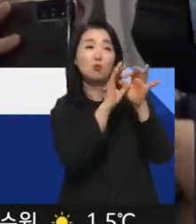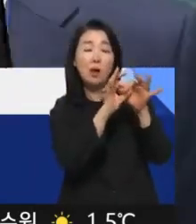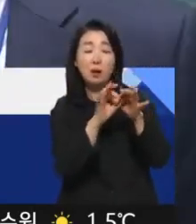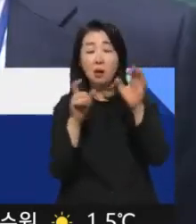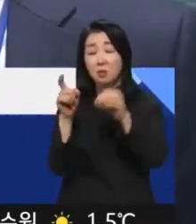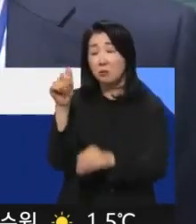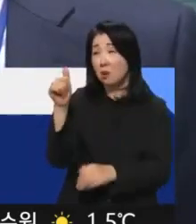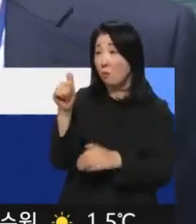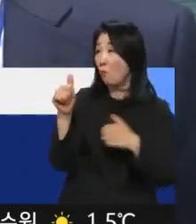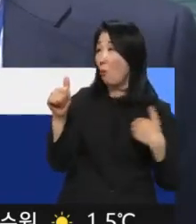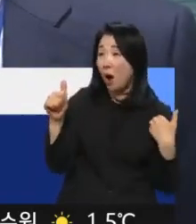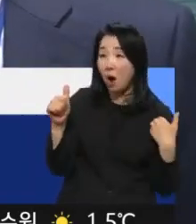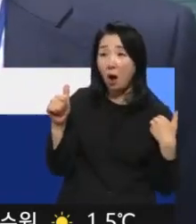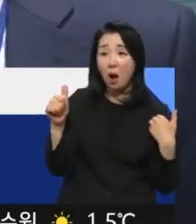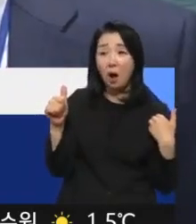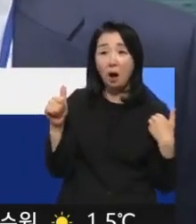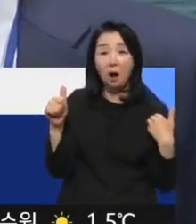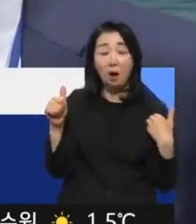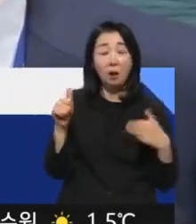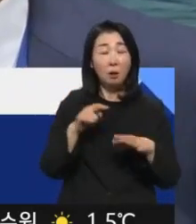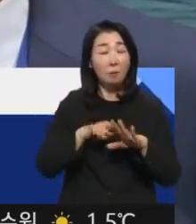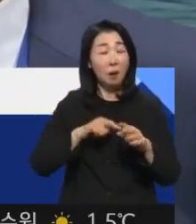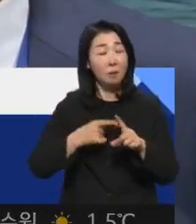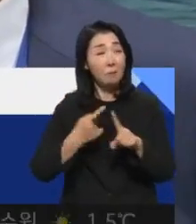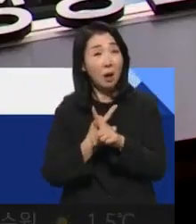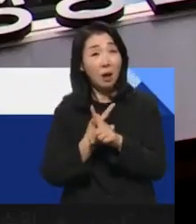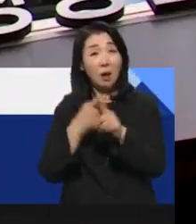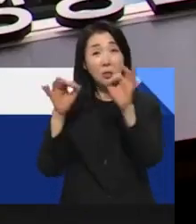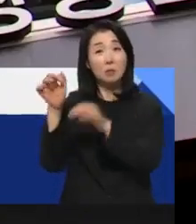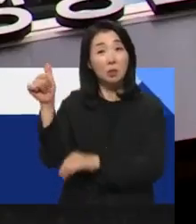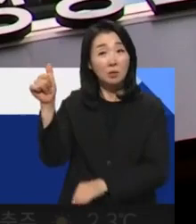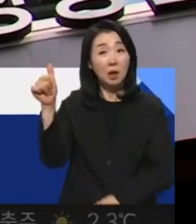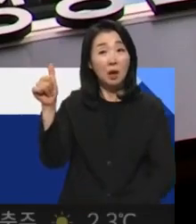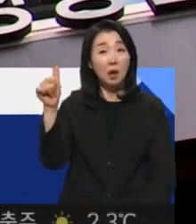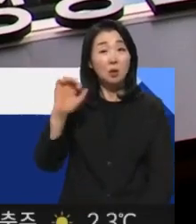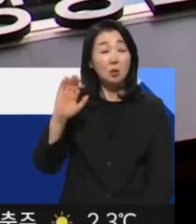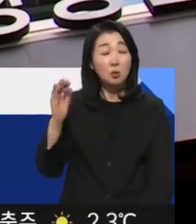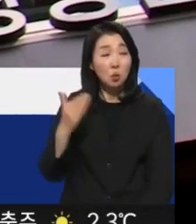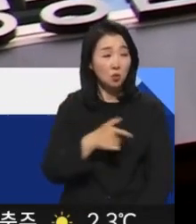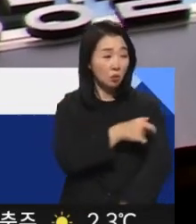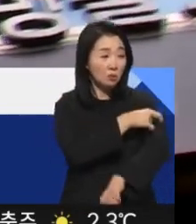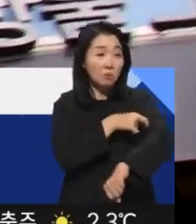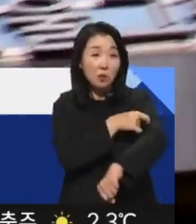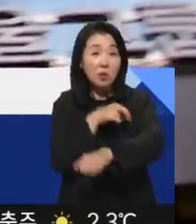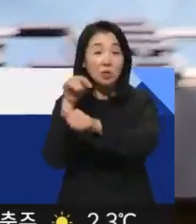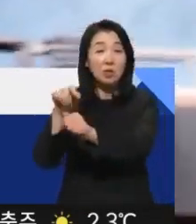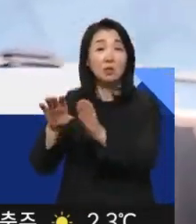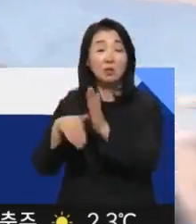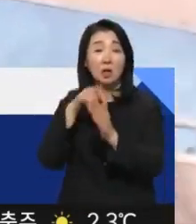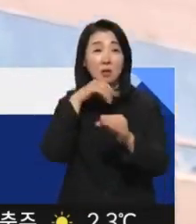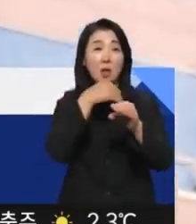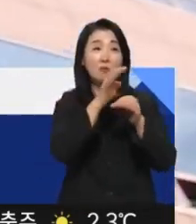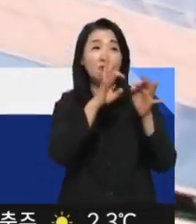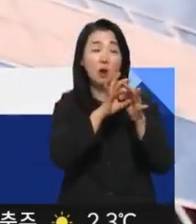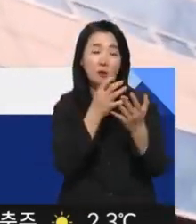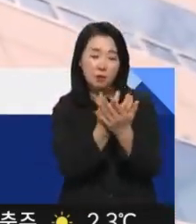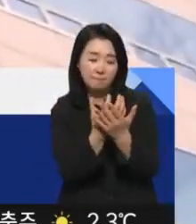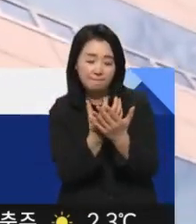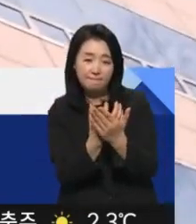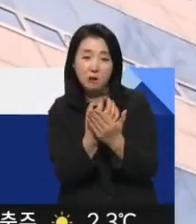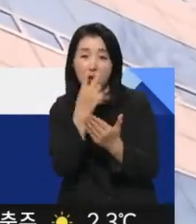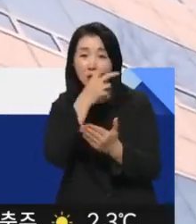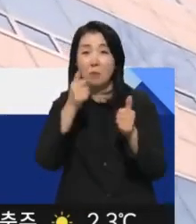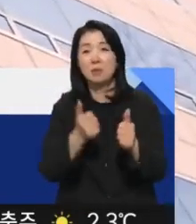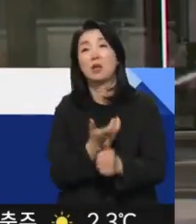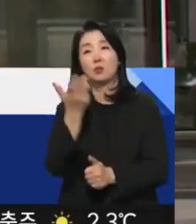회장을 몰랐다고 하자 심경 변화가 일어난 김 전 회장. 최근 임원진의 지시에서 대북 관련 내부 자료를 검찰에